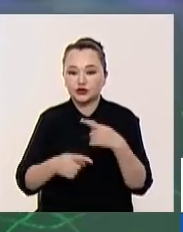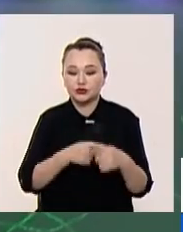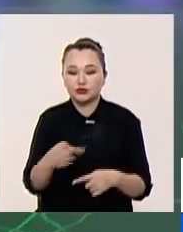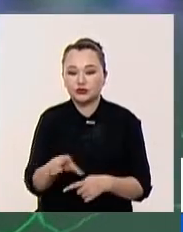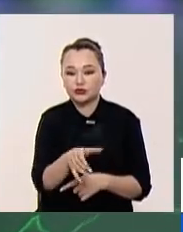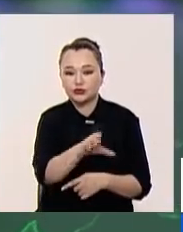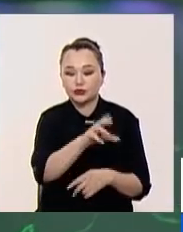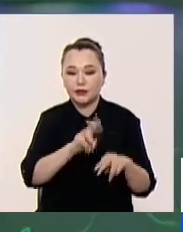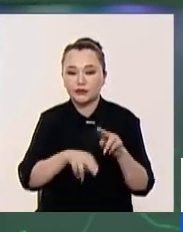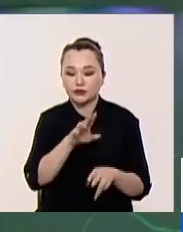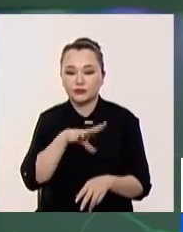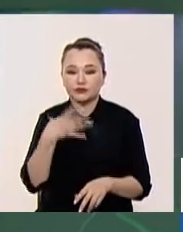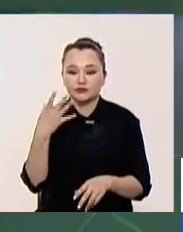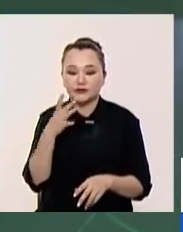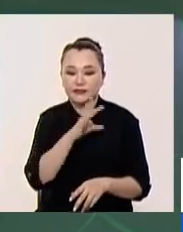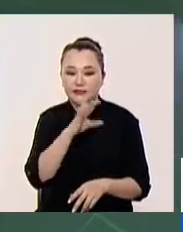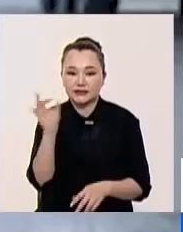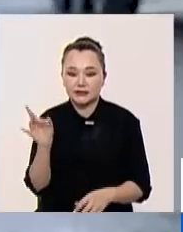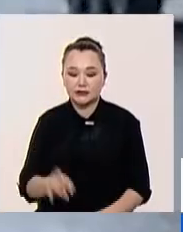еще в советский период.